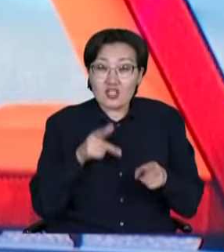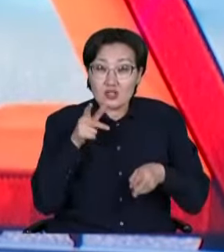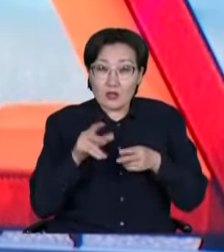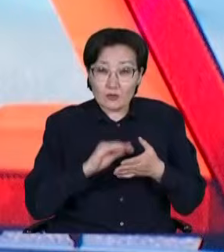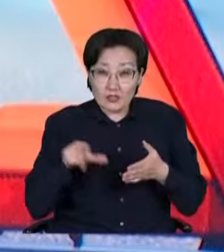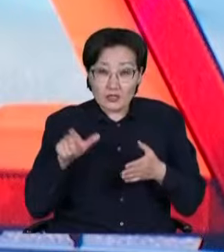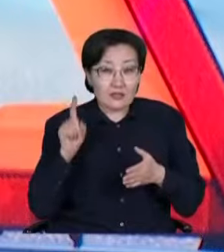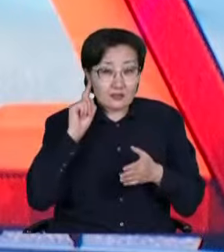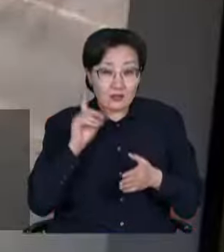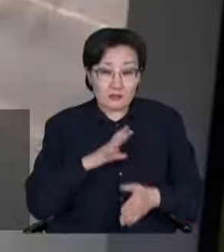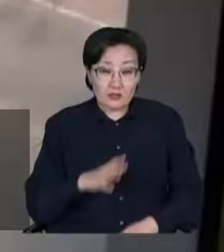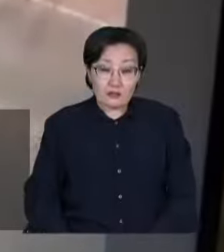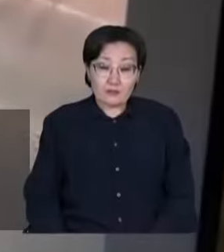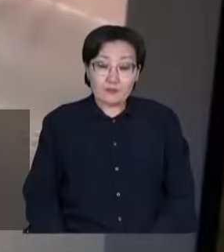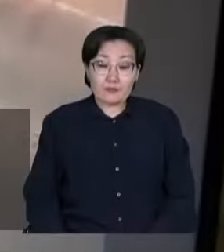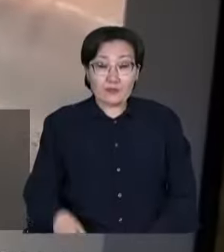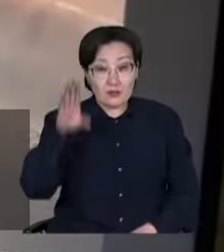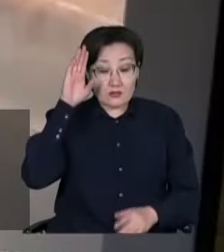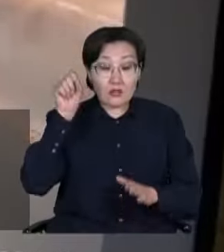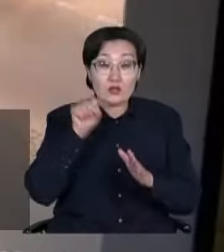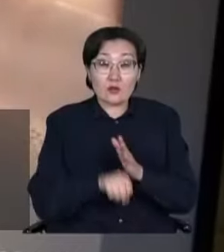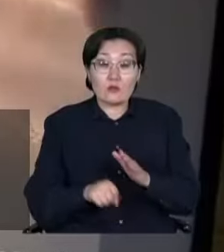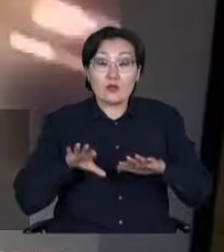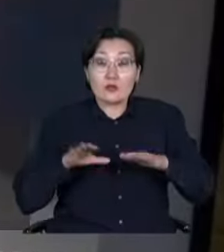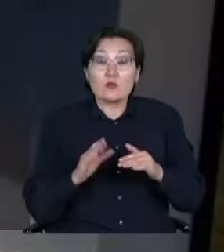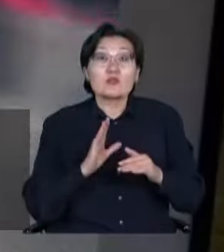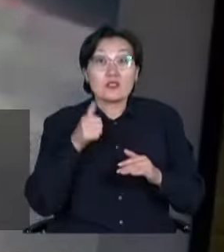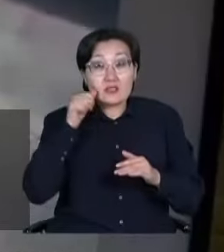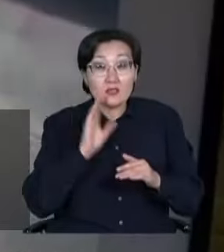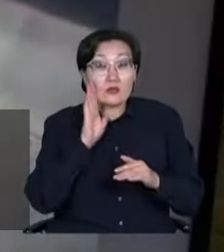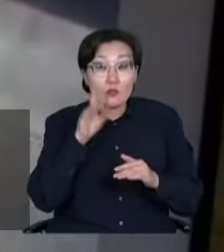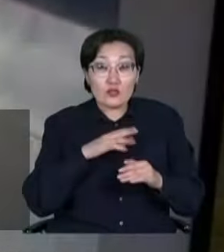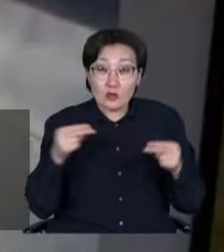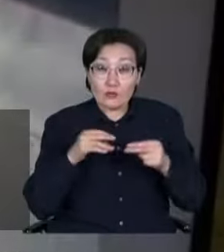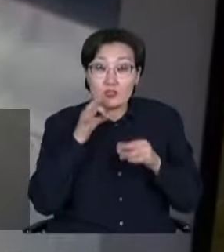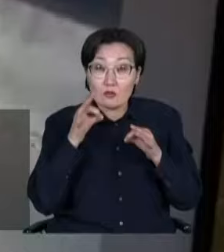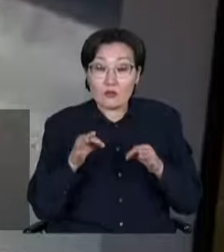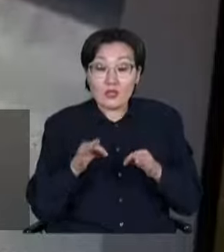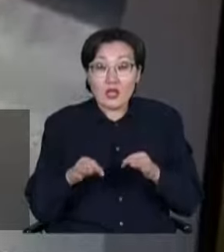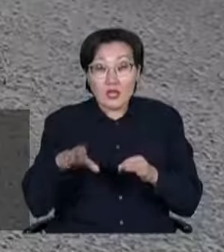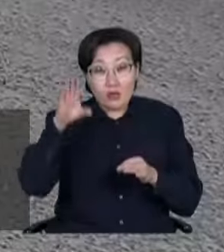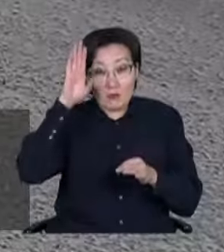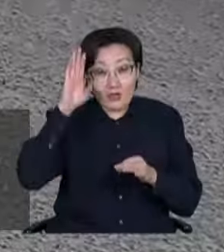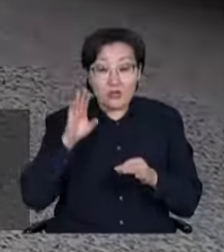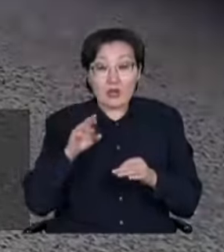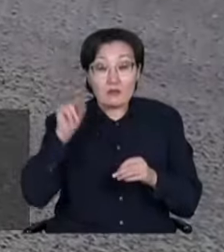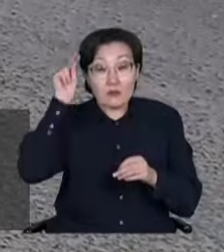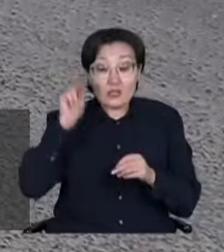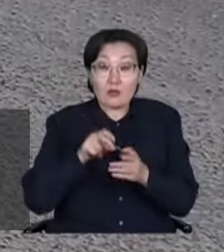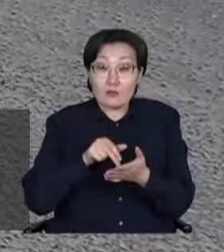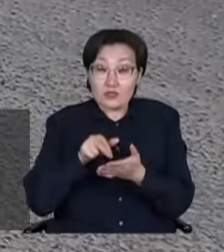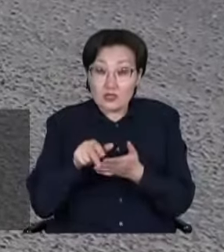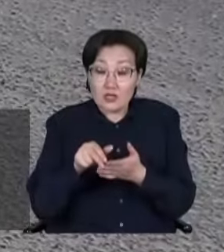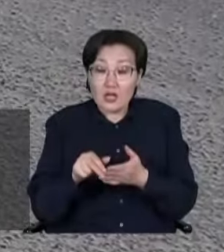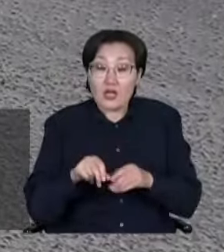еді. Бала өмірін жалмаған оқиға кеше таң сәріде болған. Куәгерлердің сөзінше оқушы мектепке бара жатыпты. Дәл осы кезде